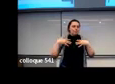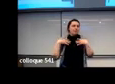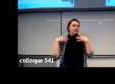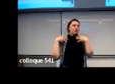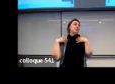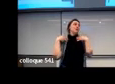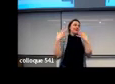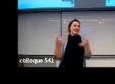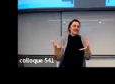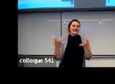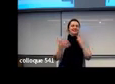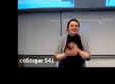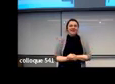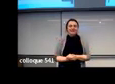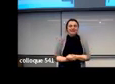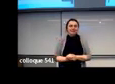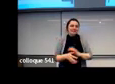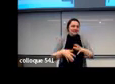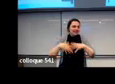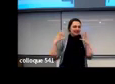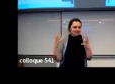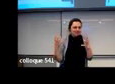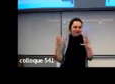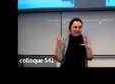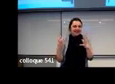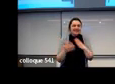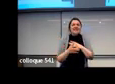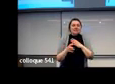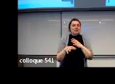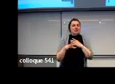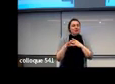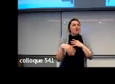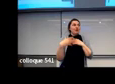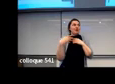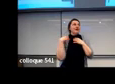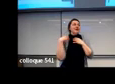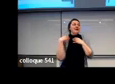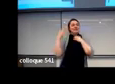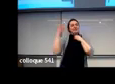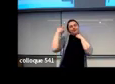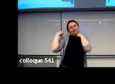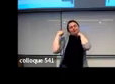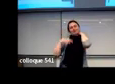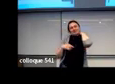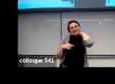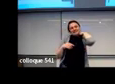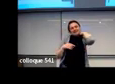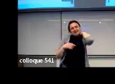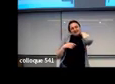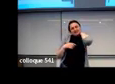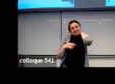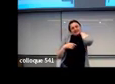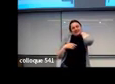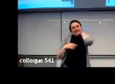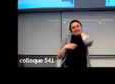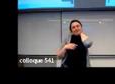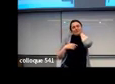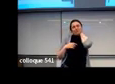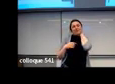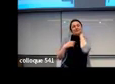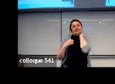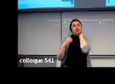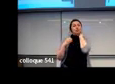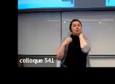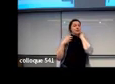coup, nous, on a travaillé en voyant que c'est assez ouvert. Mais avec ce que je vais vous présenter à la